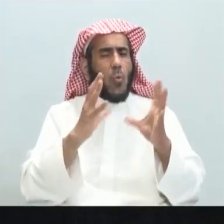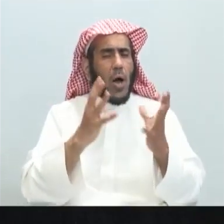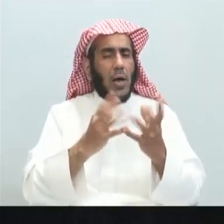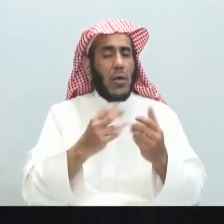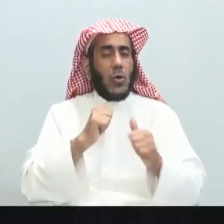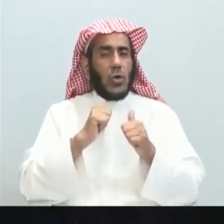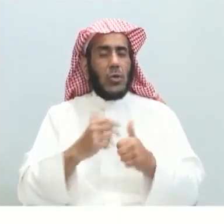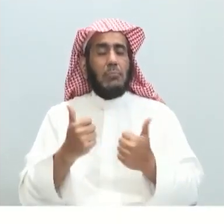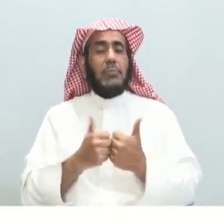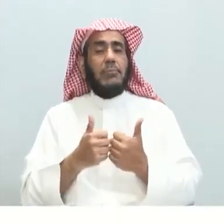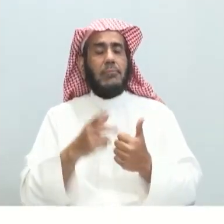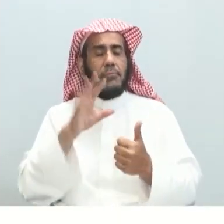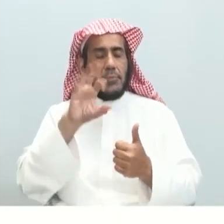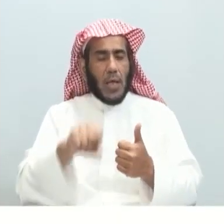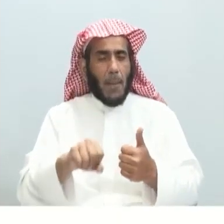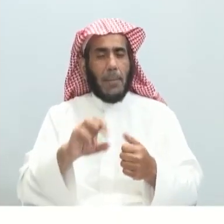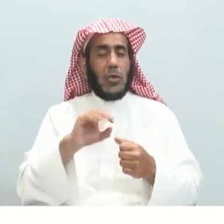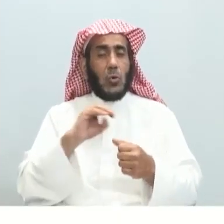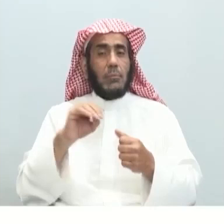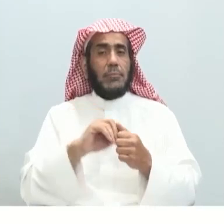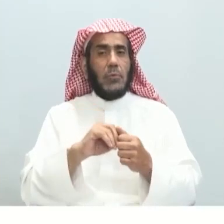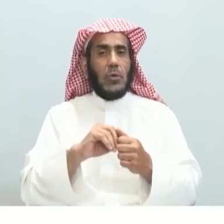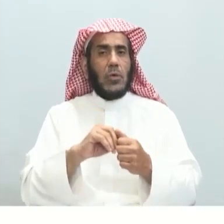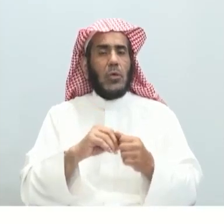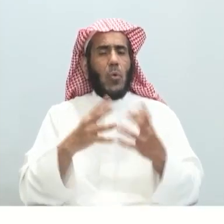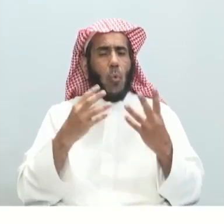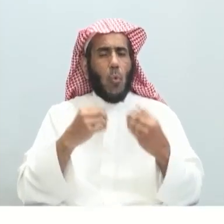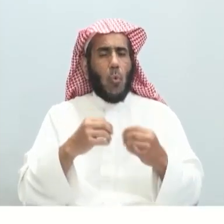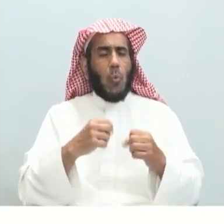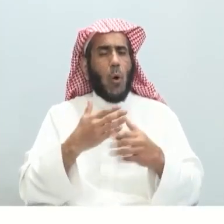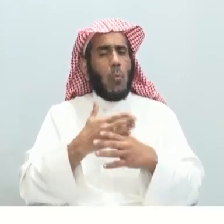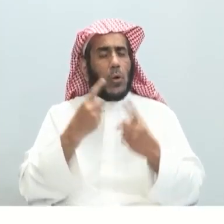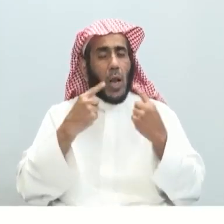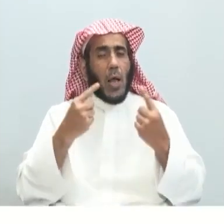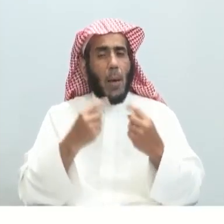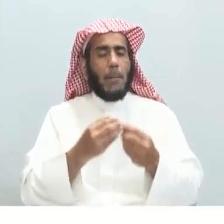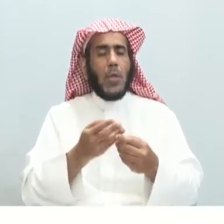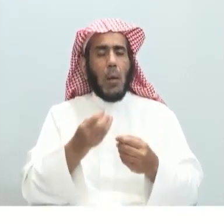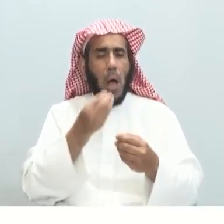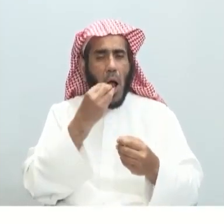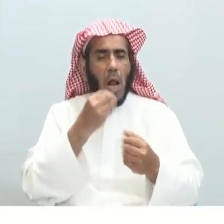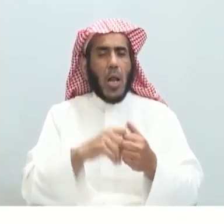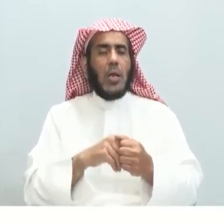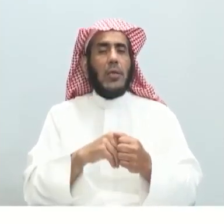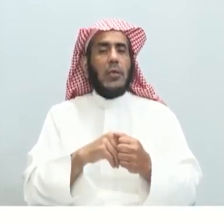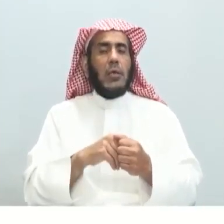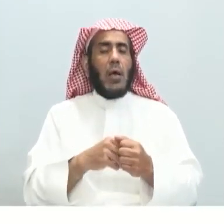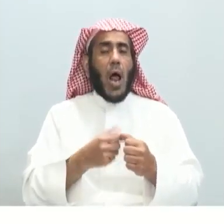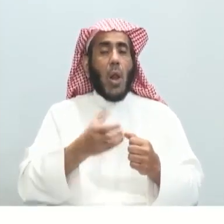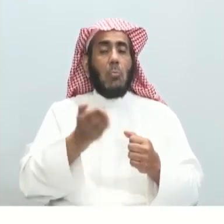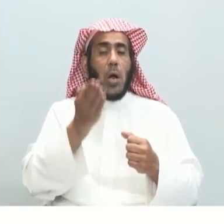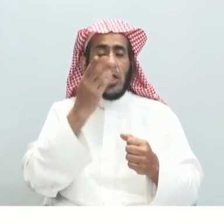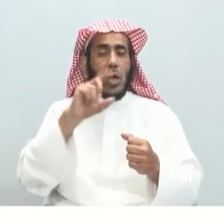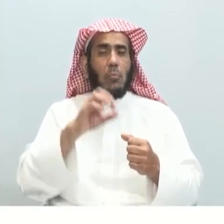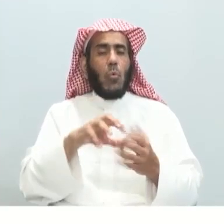ايها الطلاب والطالبات نعم الجواب توافر مقومات الحياه من الماكل وكذلك المشرب